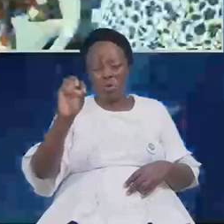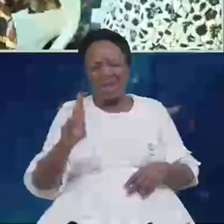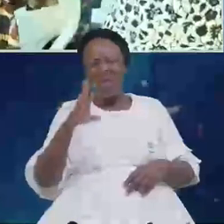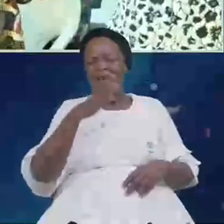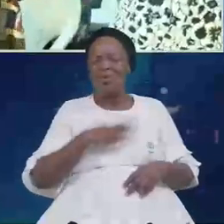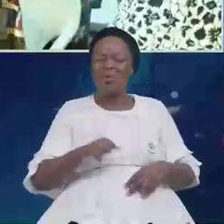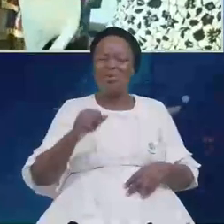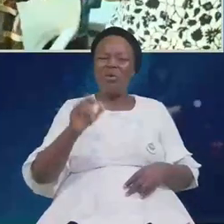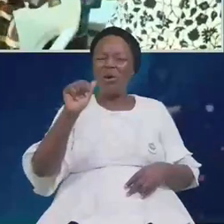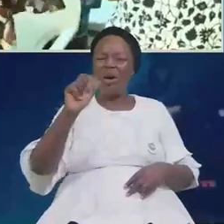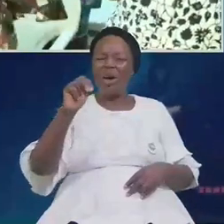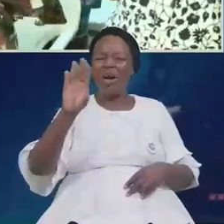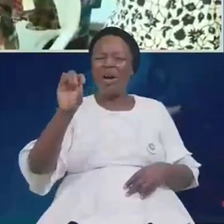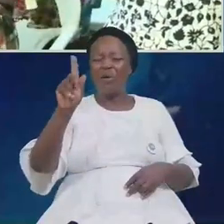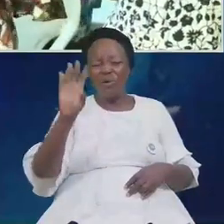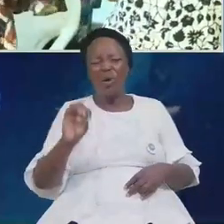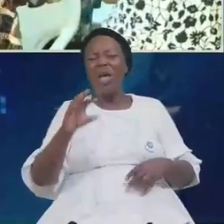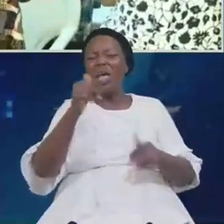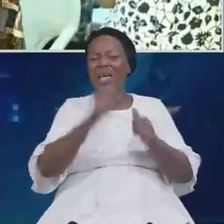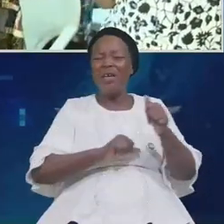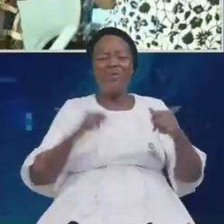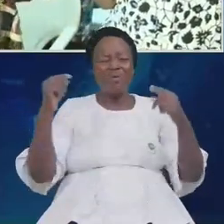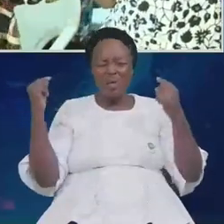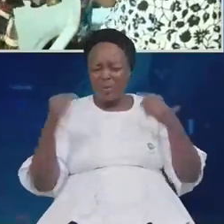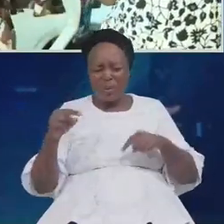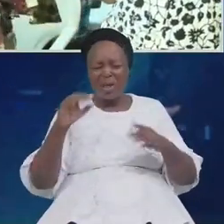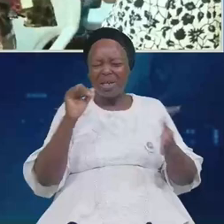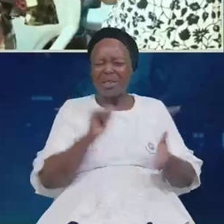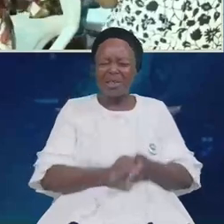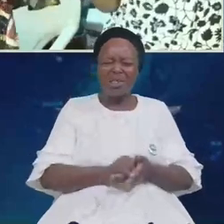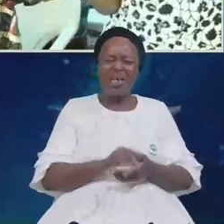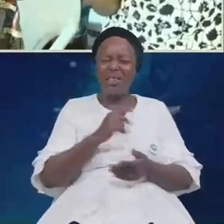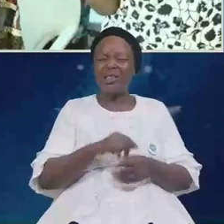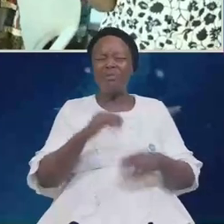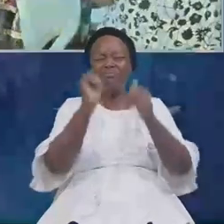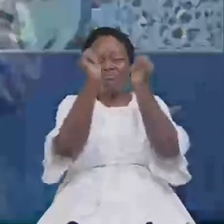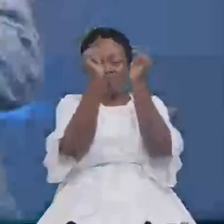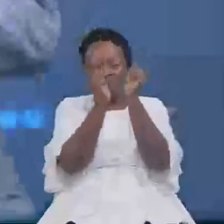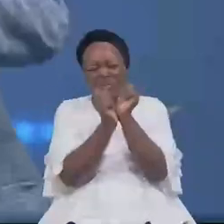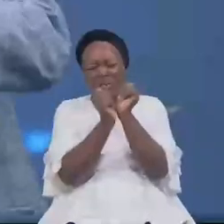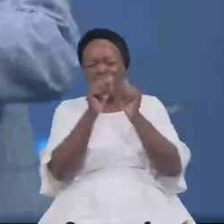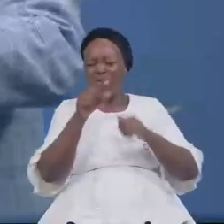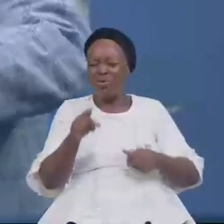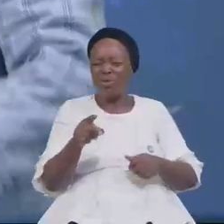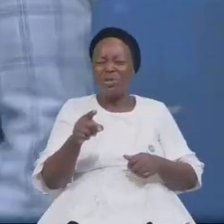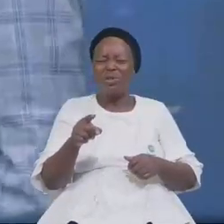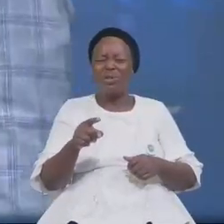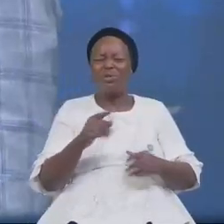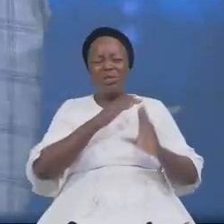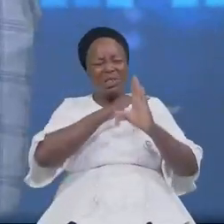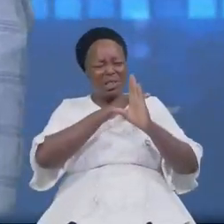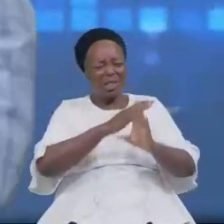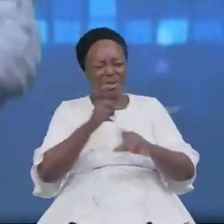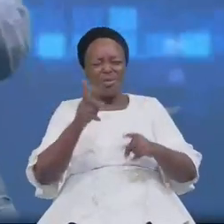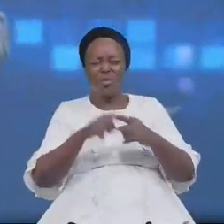aux chevilles, toutes les douleurs qui vous a rendu incapable, qui vous